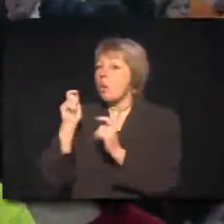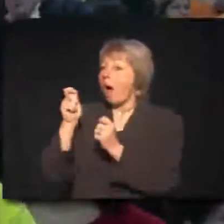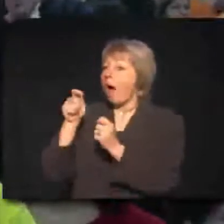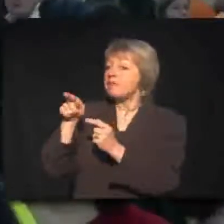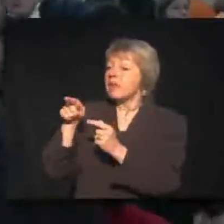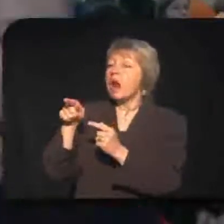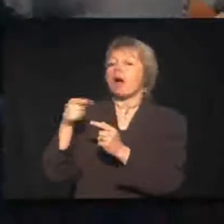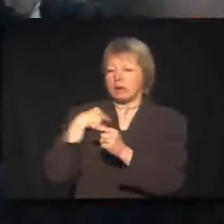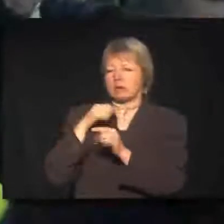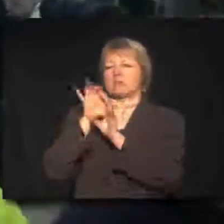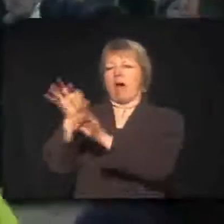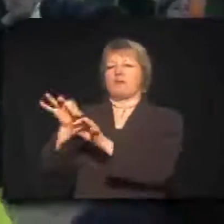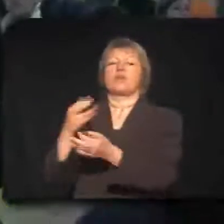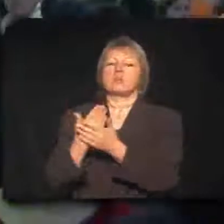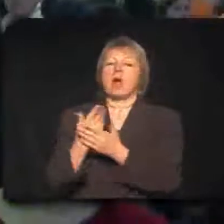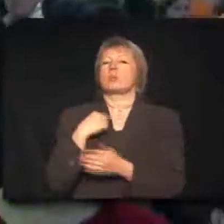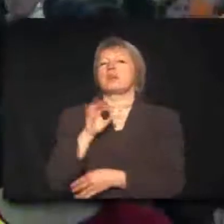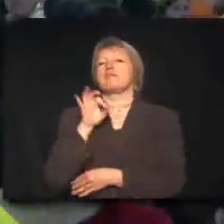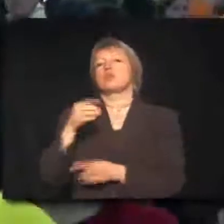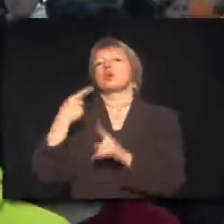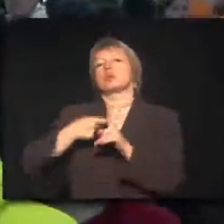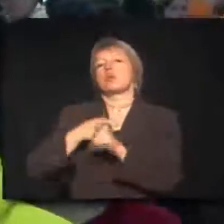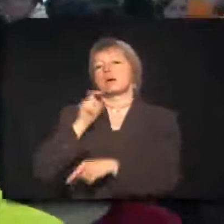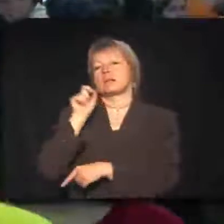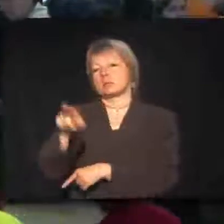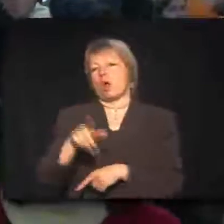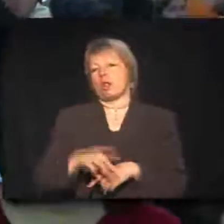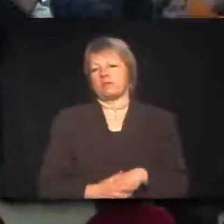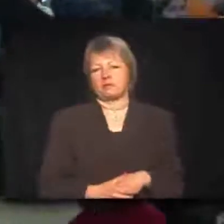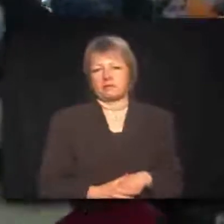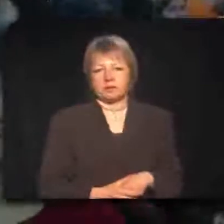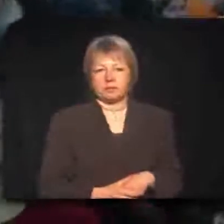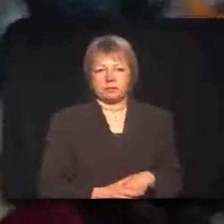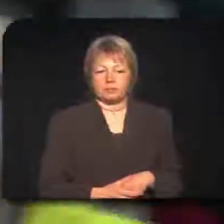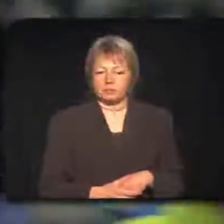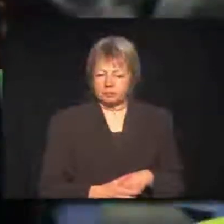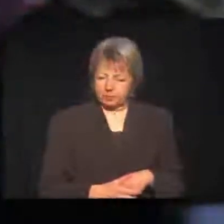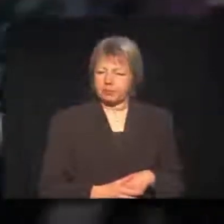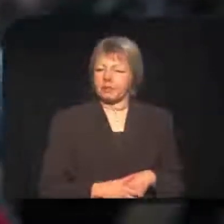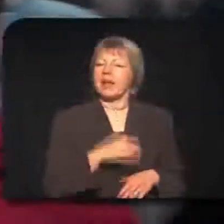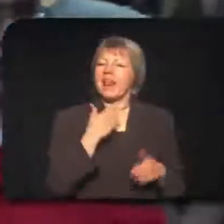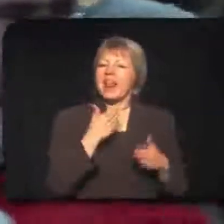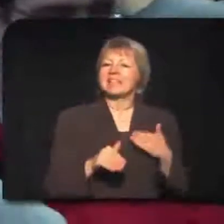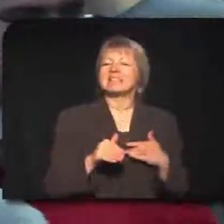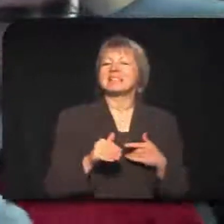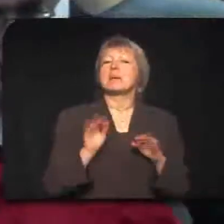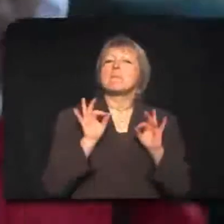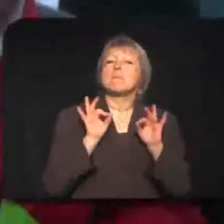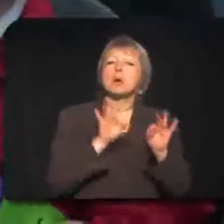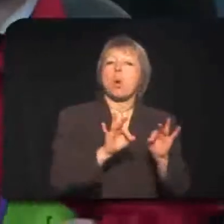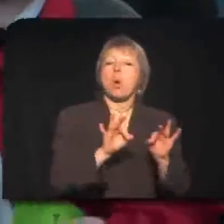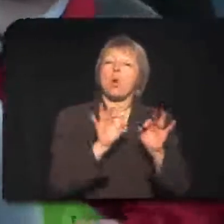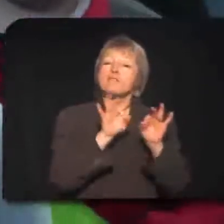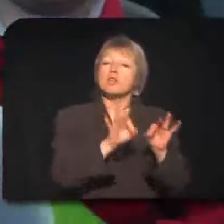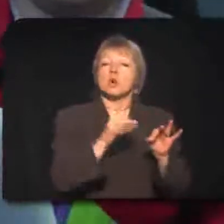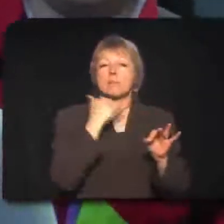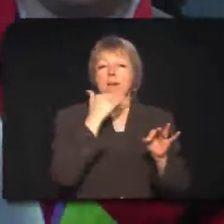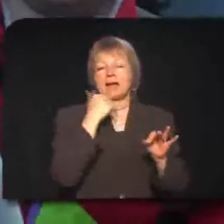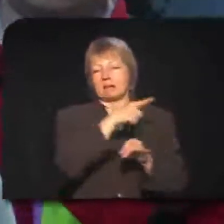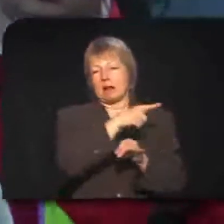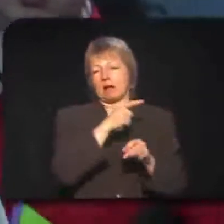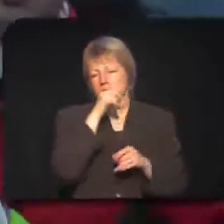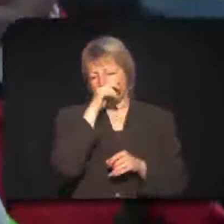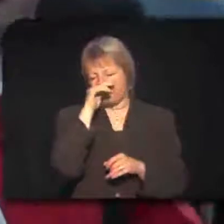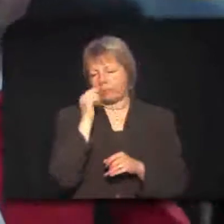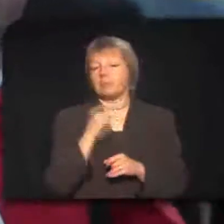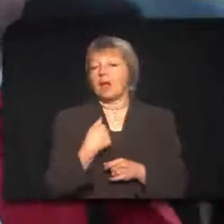12 danke pro bitte also letzte Probetag okay dann